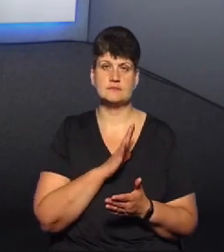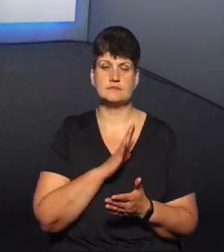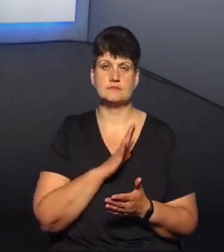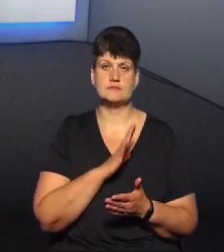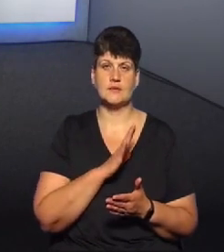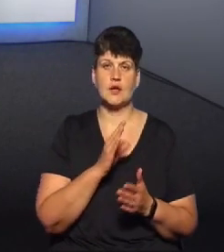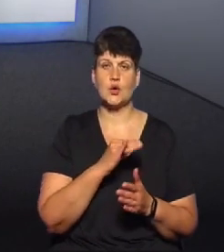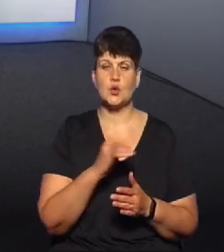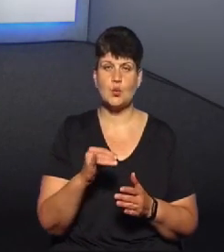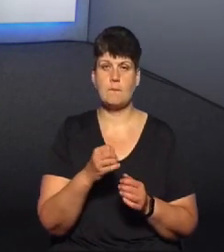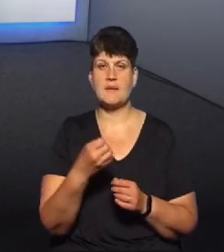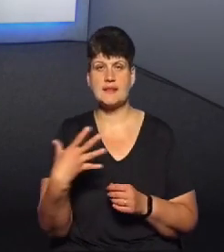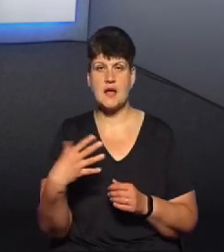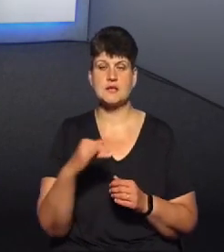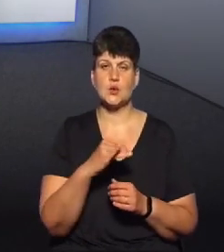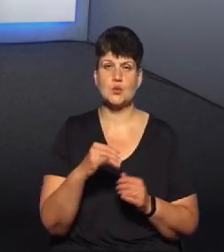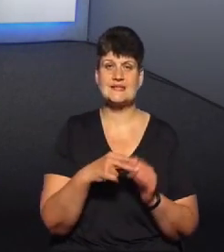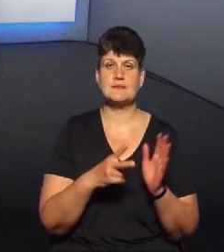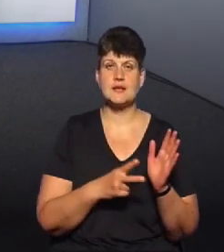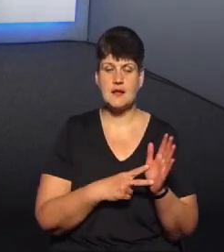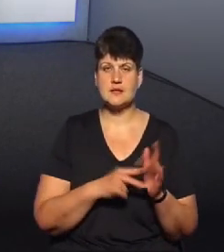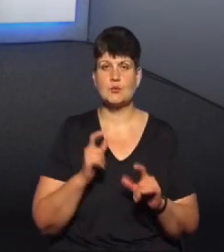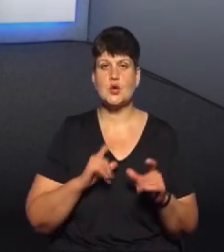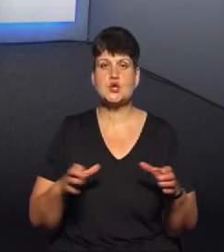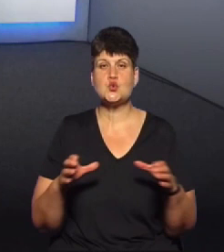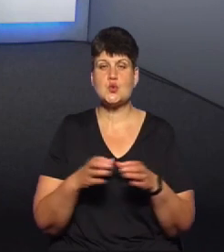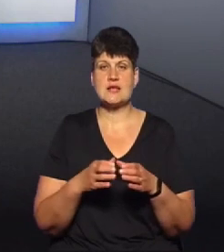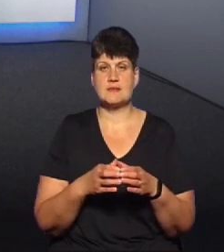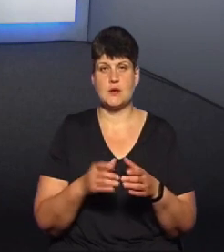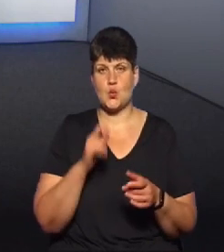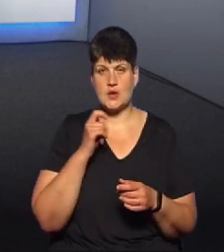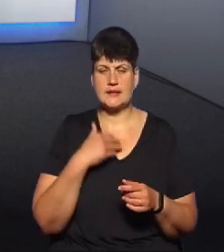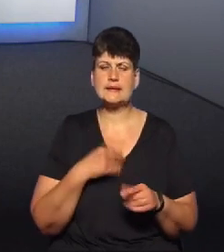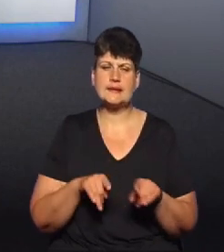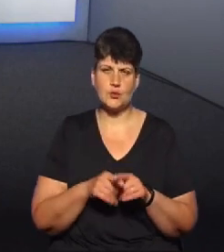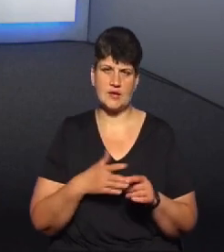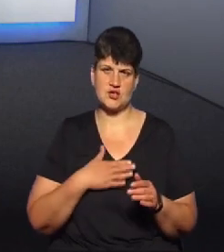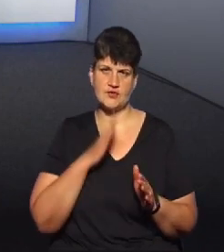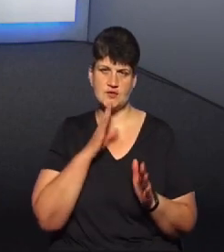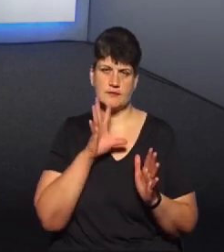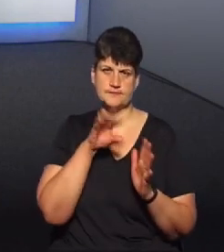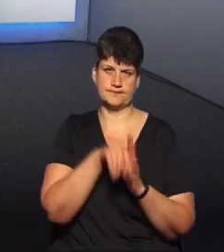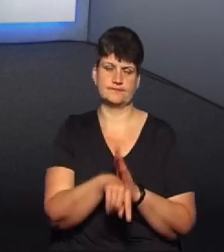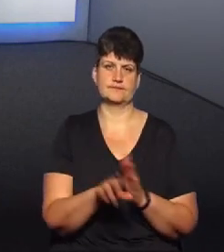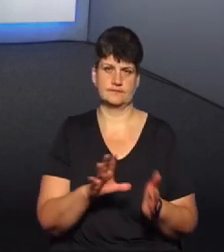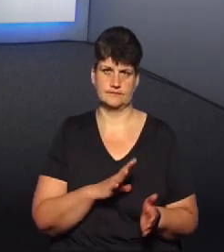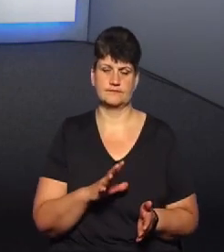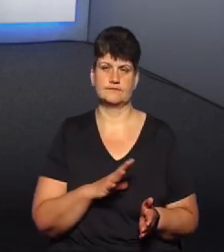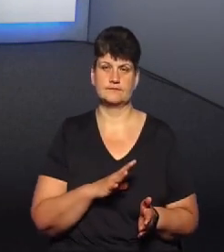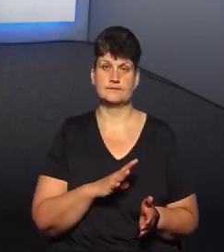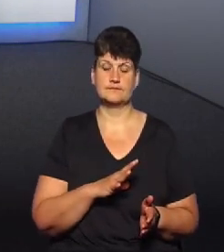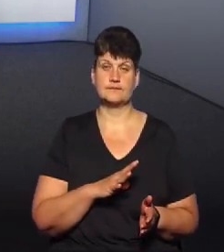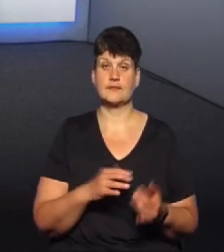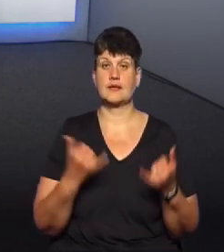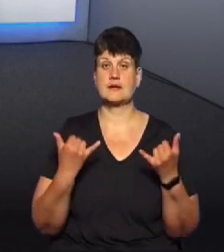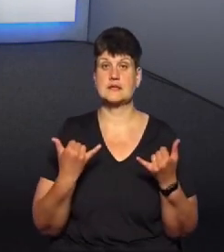U15, в U17. Була ще студентська збірна України, також наші дівчата там були присутні. І зараз